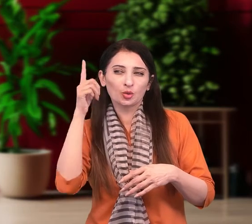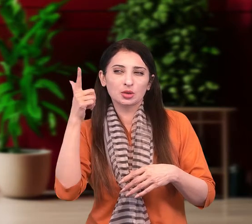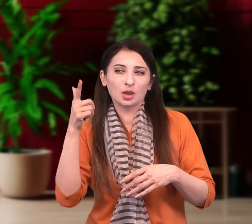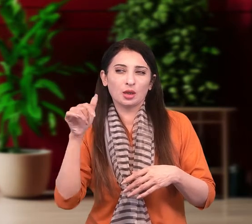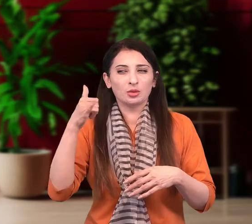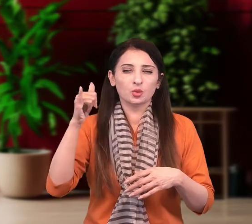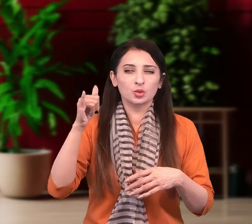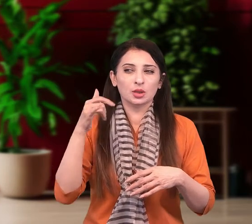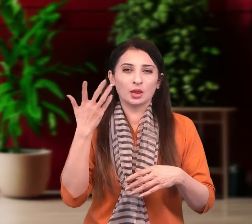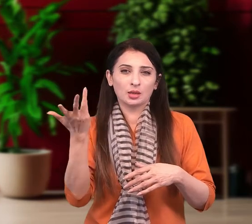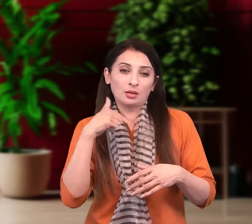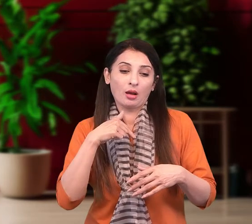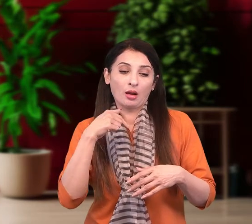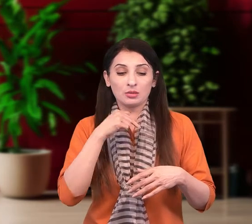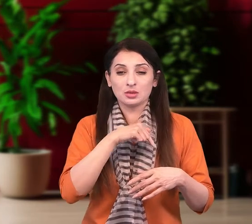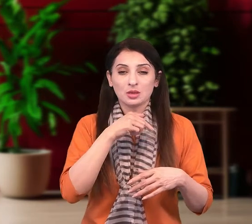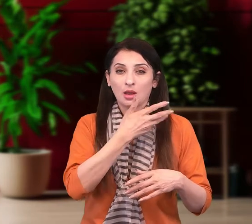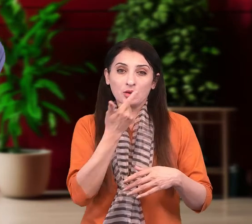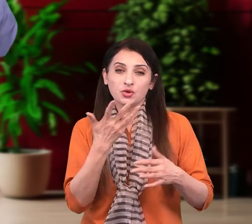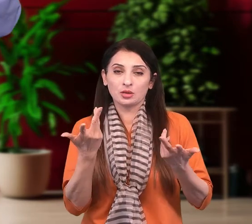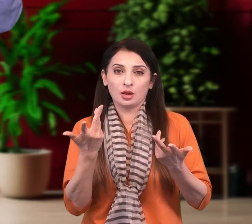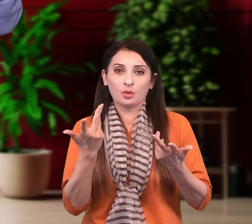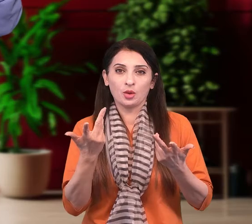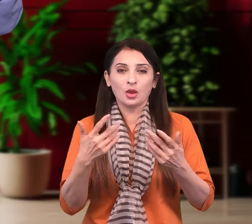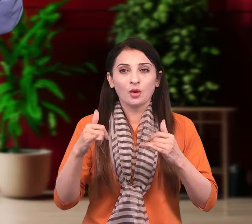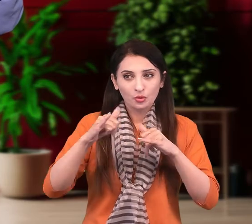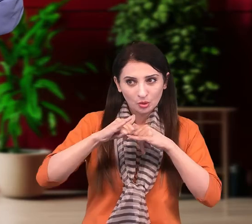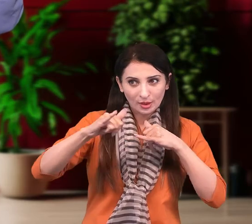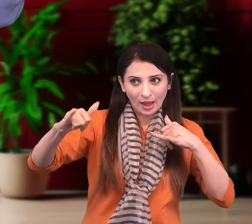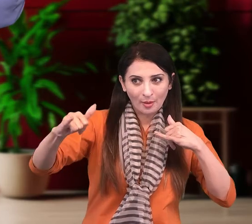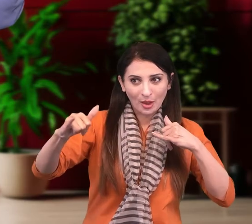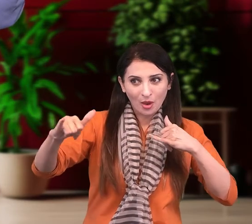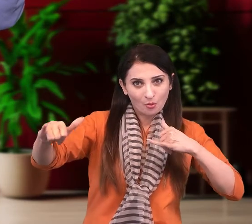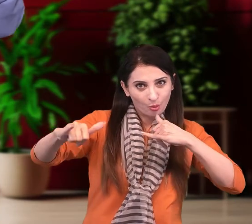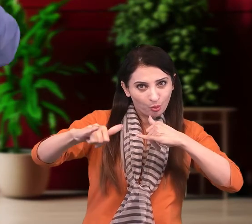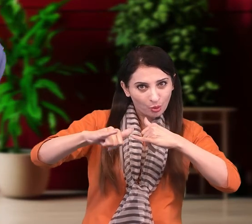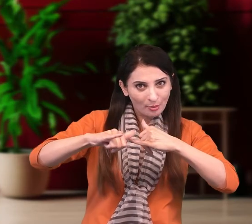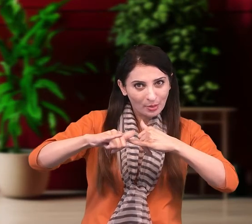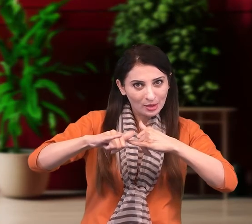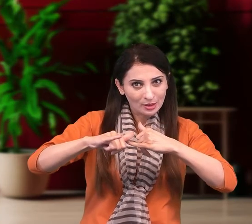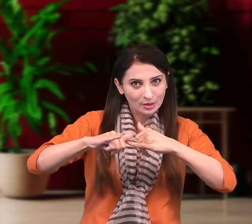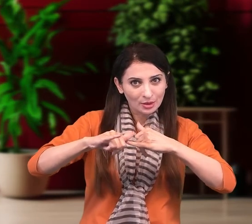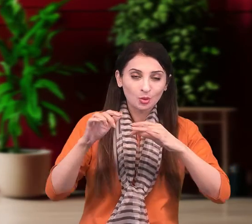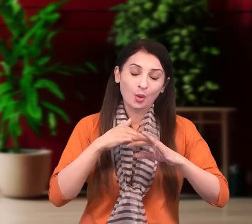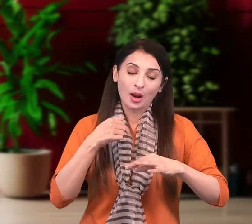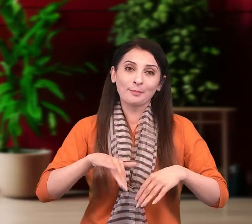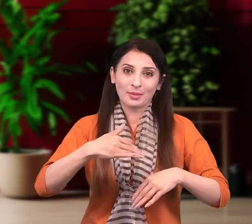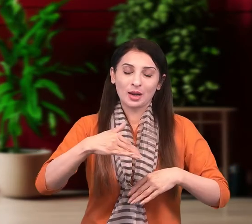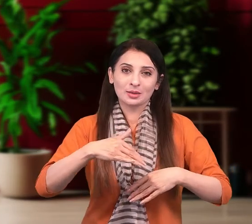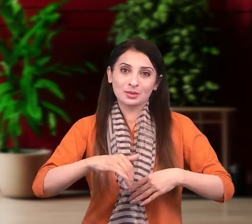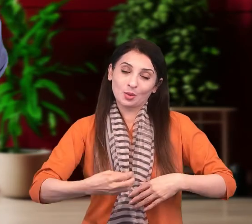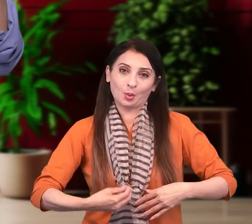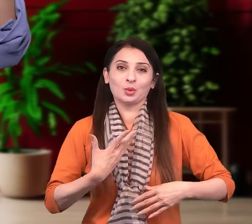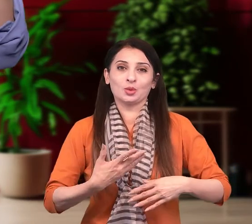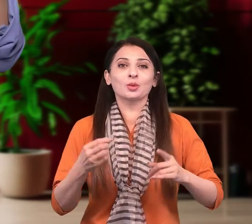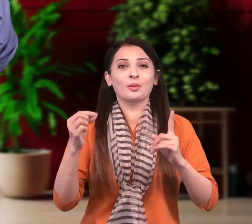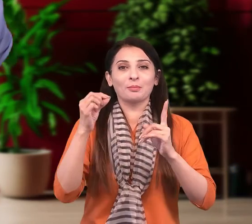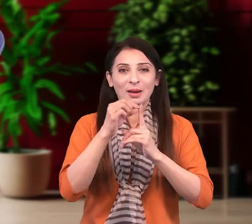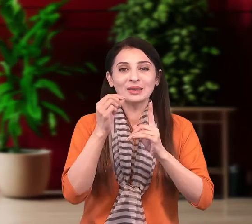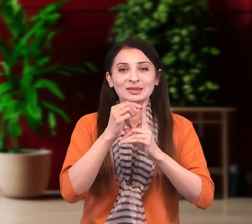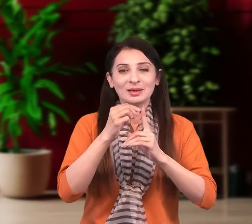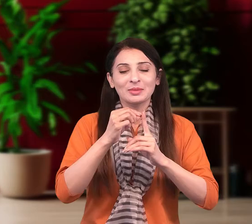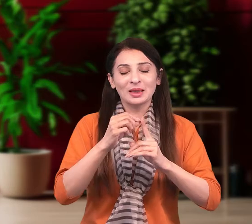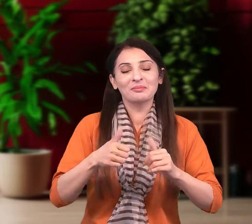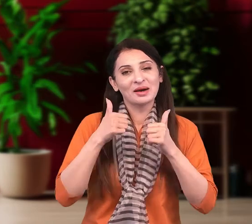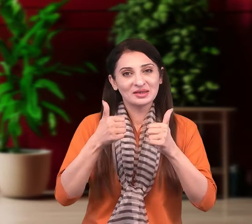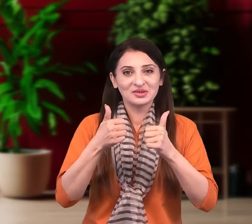इज़ मेकिंग देम अनहैप्पी इज़ के एक्सपेक्टेशंस लोगों की कुछ और हैं और उनका दिल कुछ और करने को चाह रहा है. अगर उसके बीच